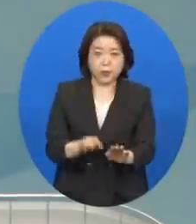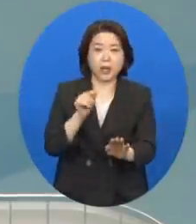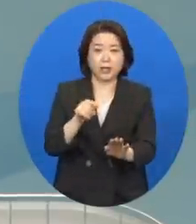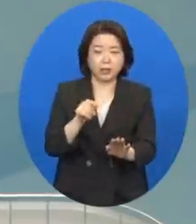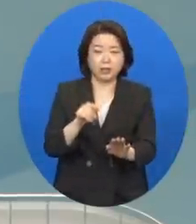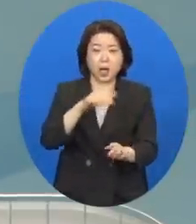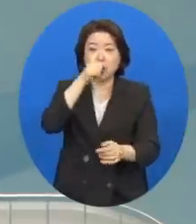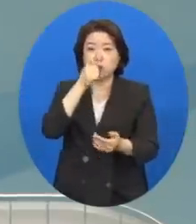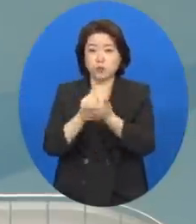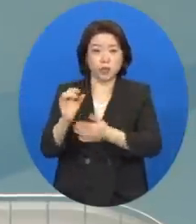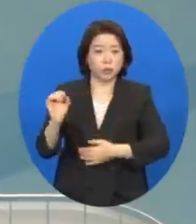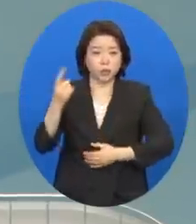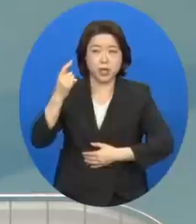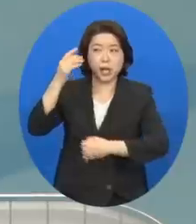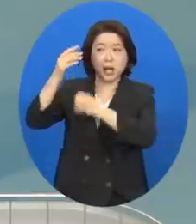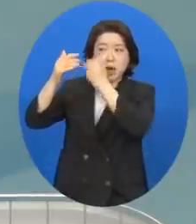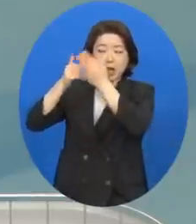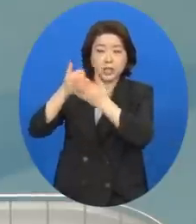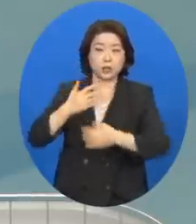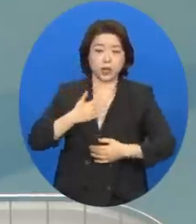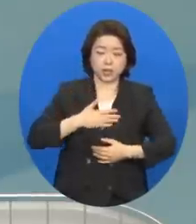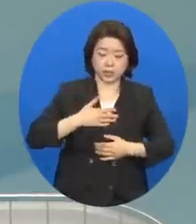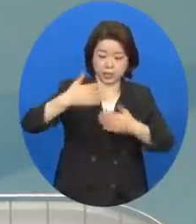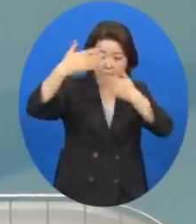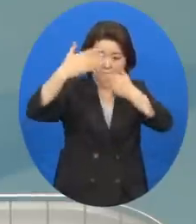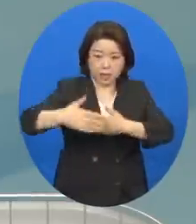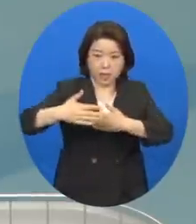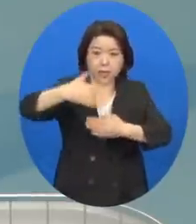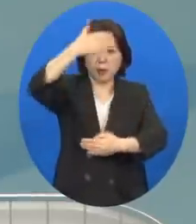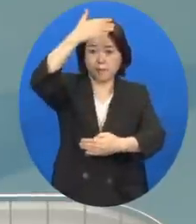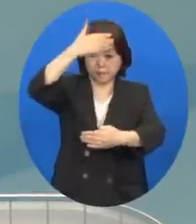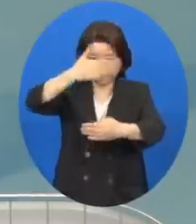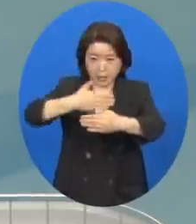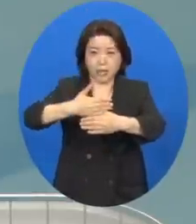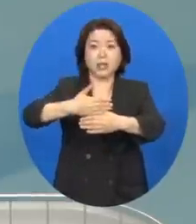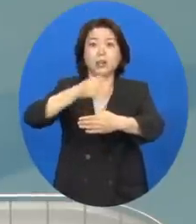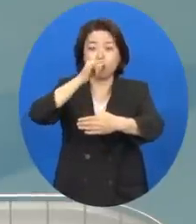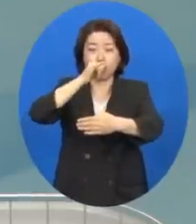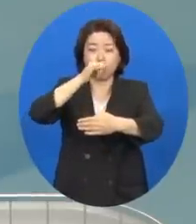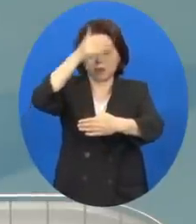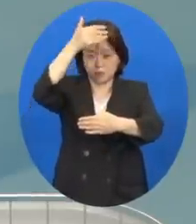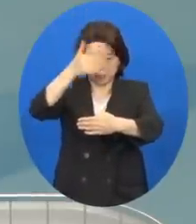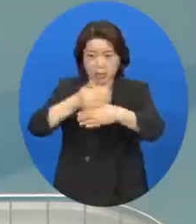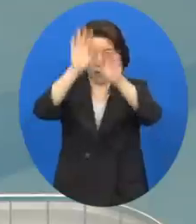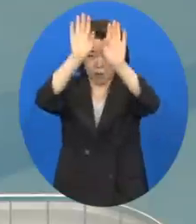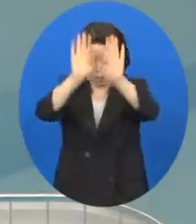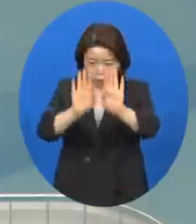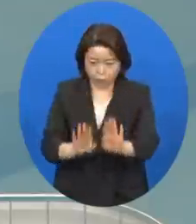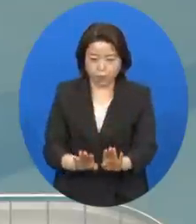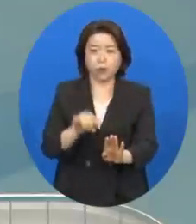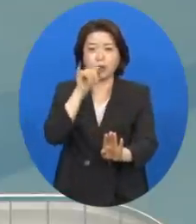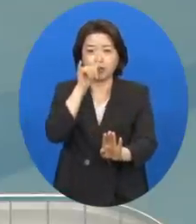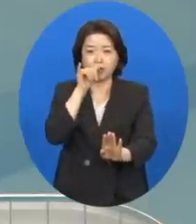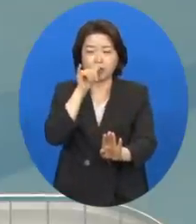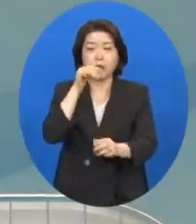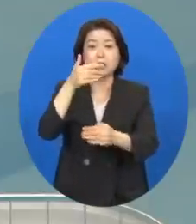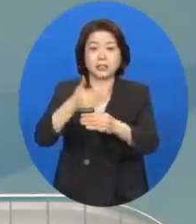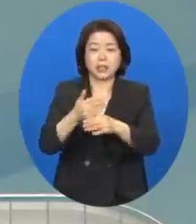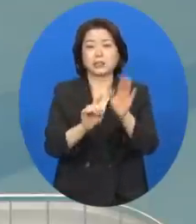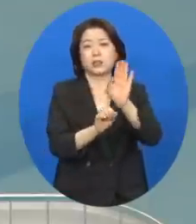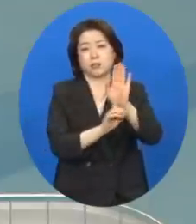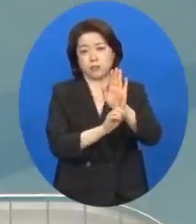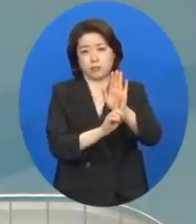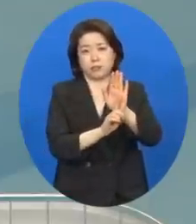죄로 인하여 하나님과 우리 사이가 갈라져 있다. 완전히 단절되어 있다는